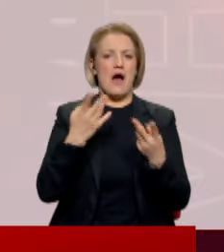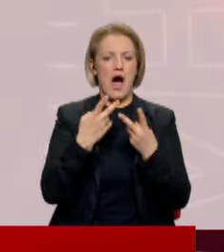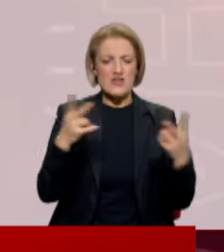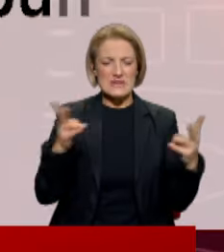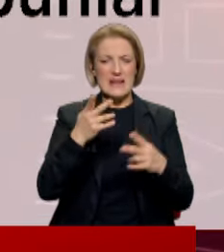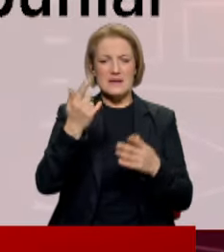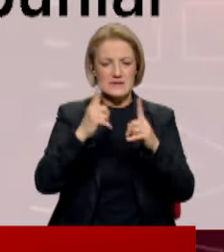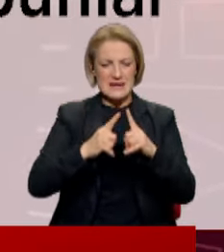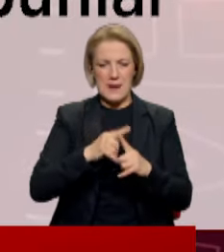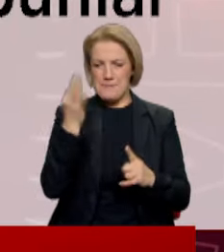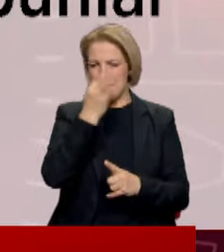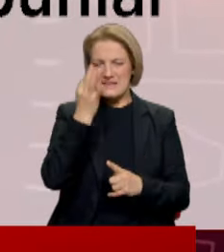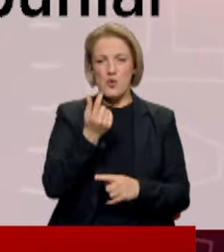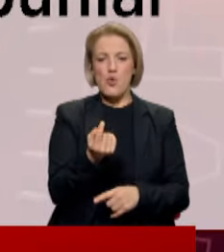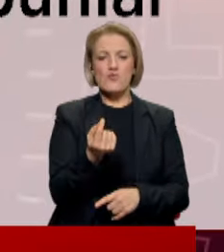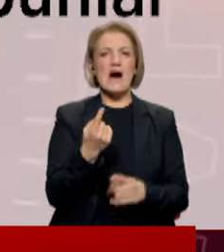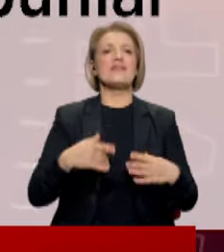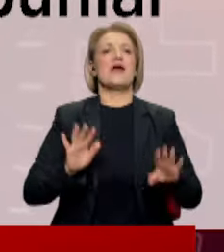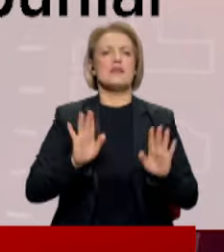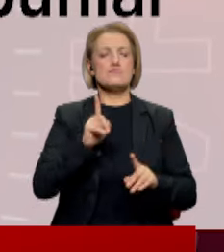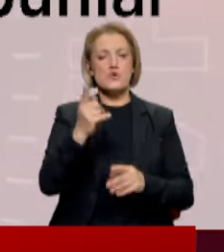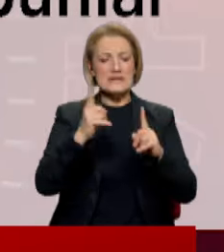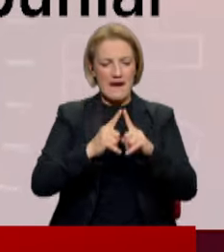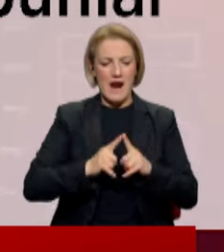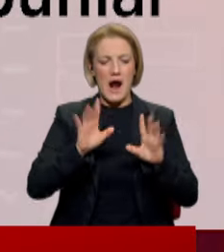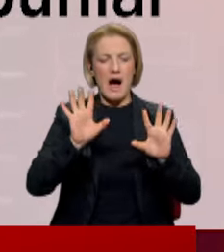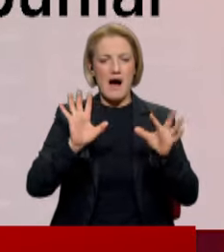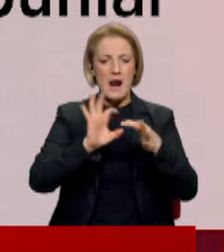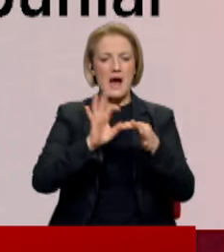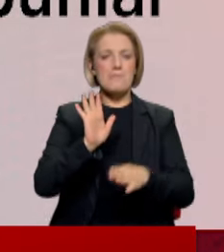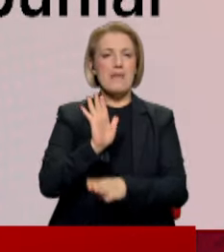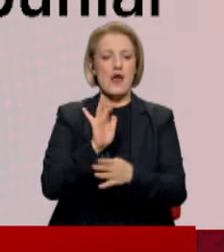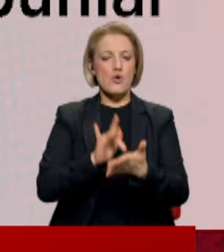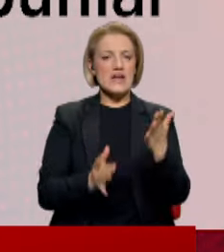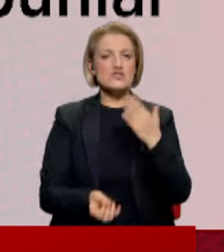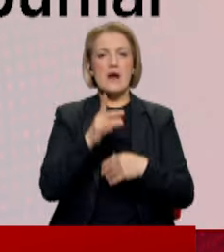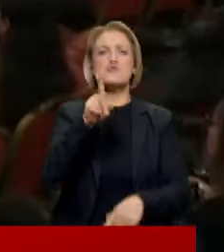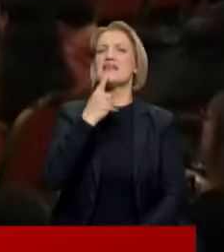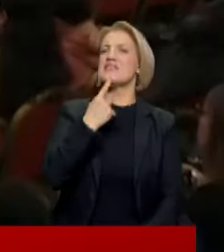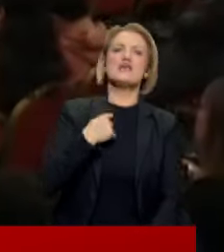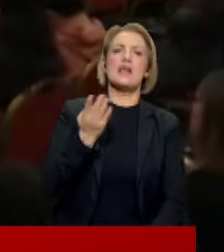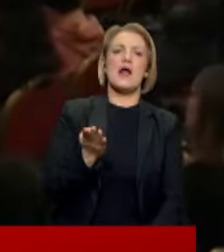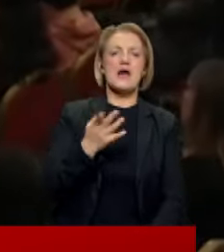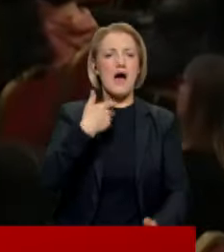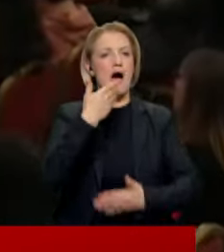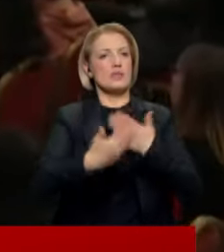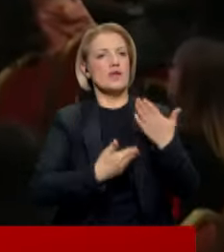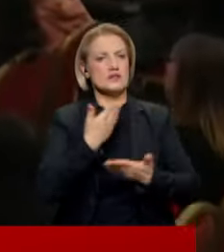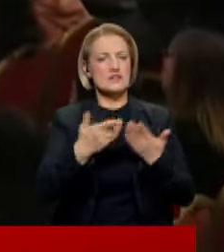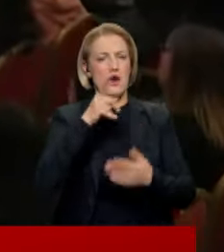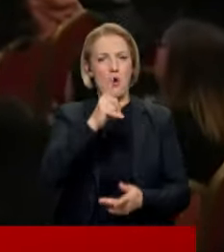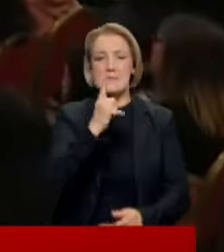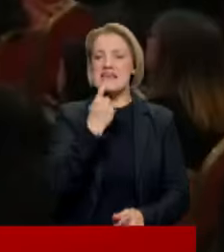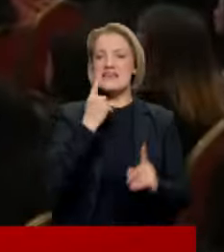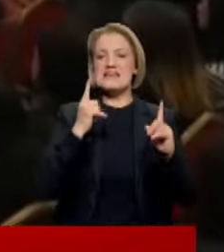Açıklanan rakamlar basit rakamlar, ufak rakamlar değil. Bu rakamlarla ilgili belgeler ortaya çıktığında bunlar ne diyecekler? Bahsettikleri o